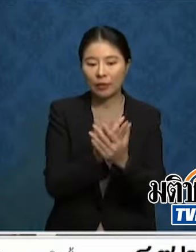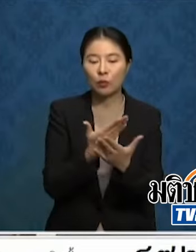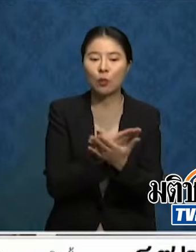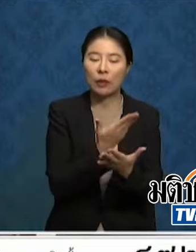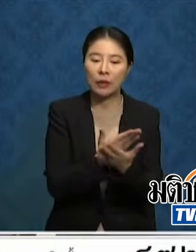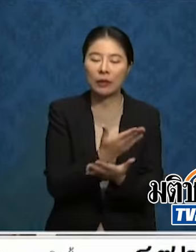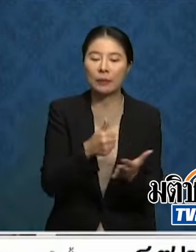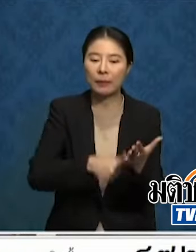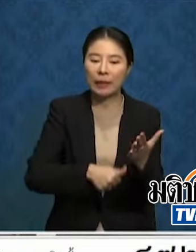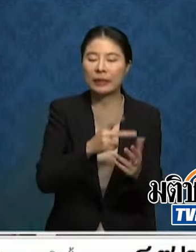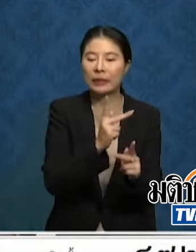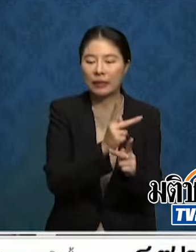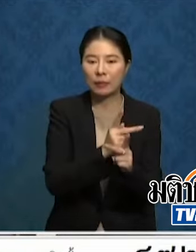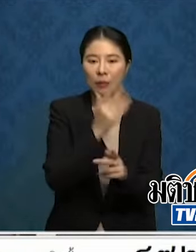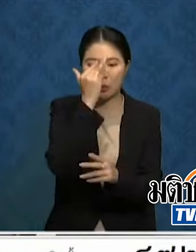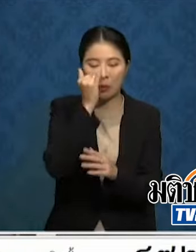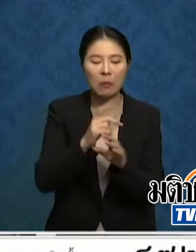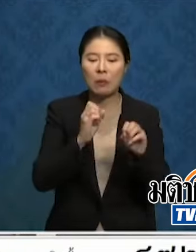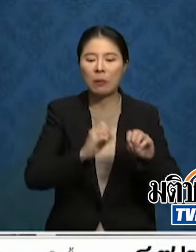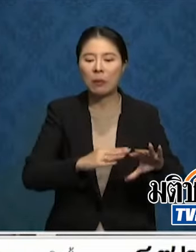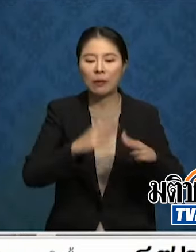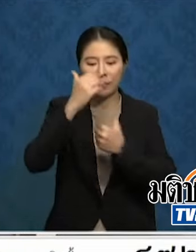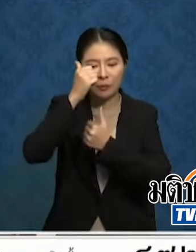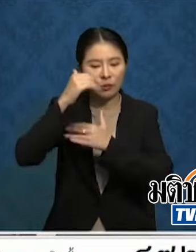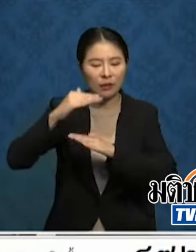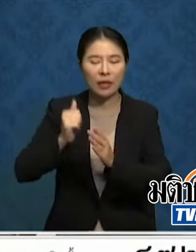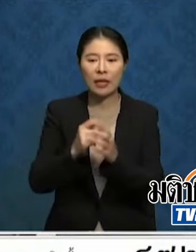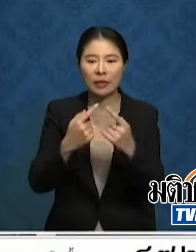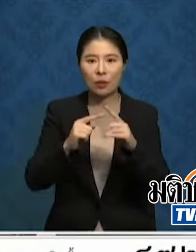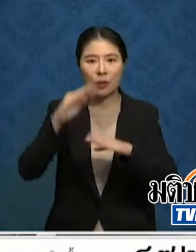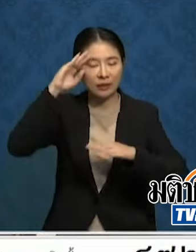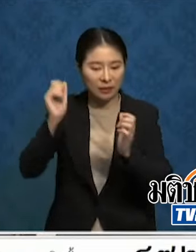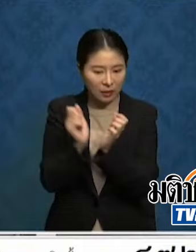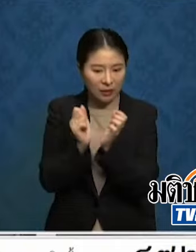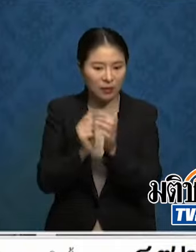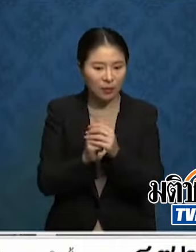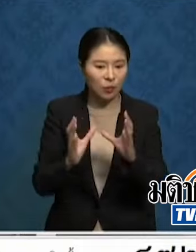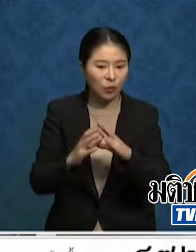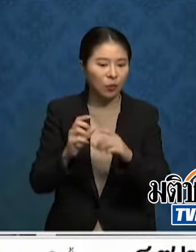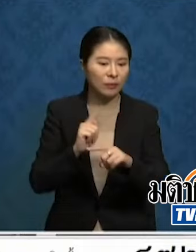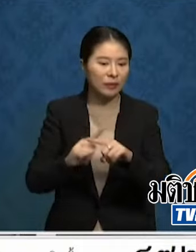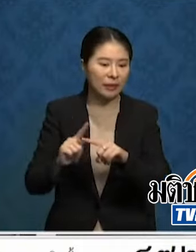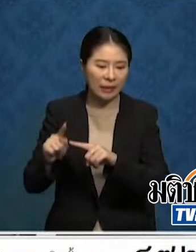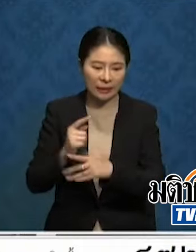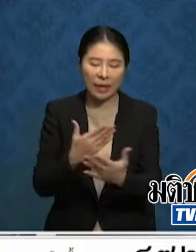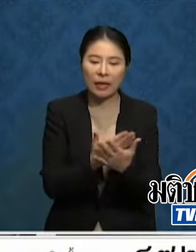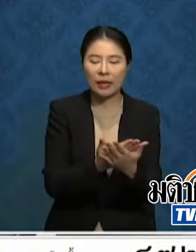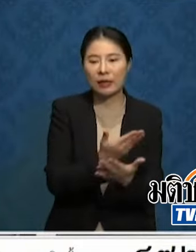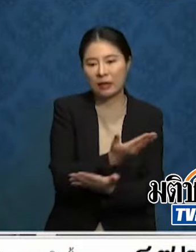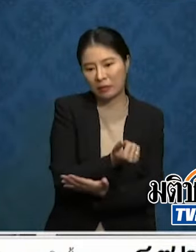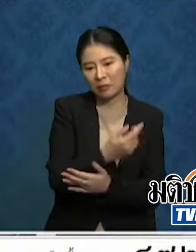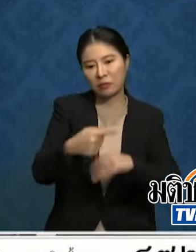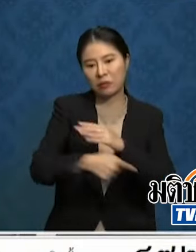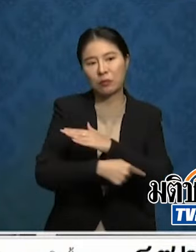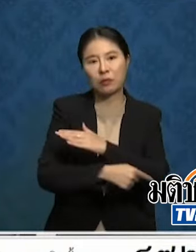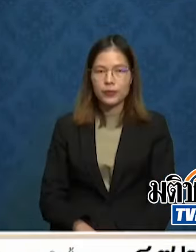ช่ปล่อยปะละเลยนะคะจนคนไทยเนี่ยเดือดร้อนแต่ผู้มีอิทธิพลหรือว่าเจ้าหน้าที่รัฐที่มารีดไถเก็บสวยเนี่ยกินสวยกันจนพุงกล